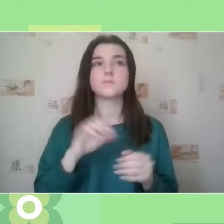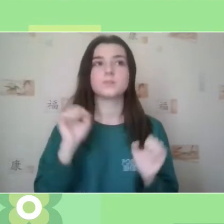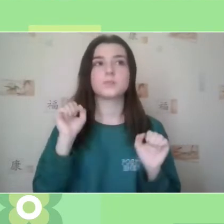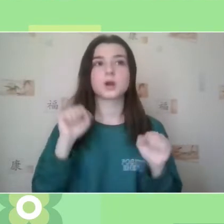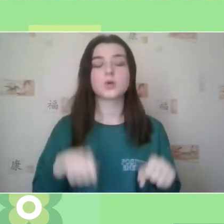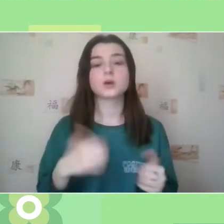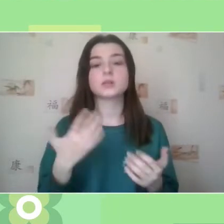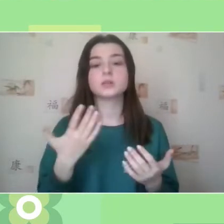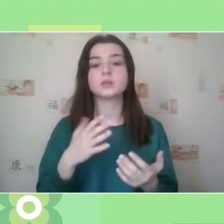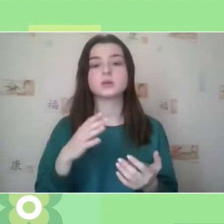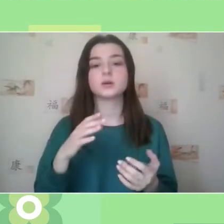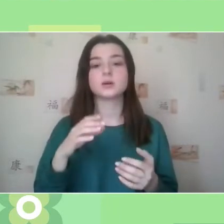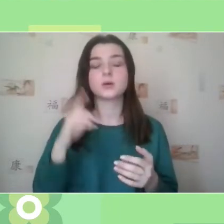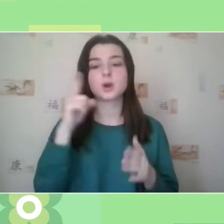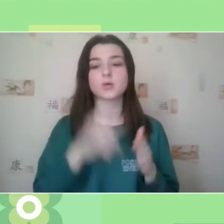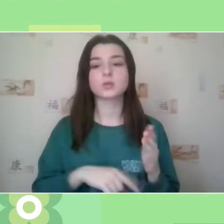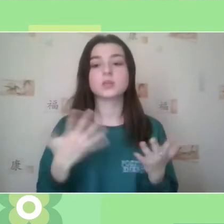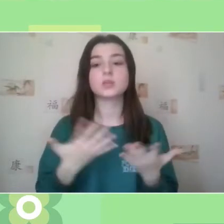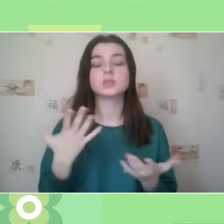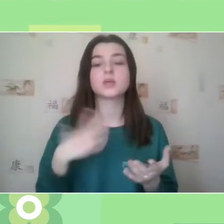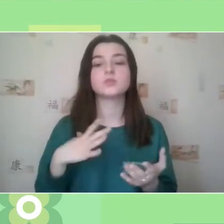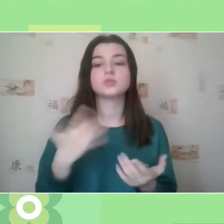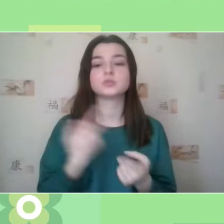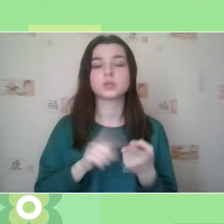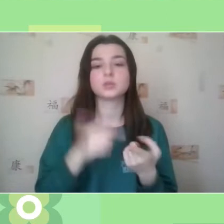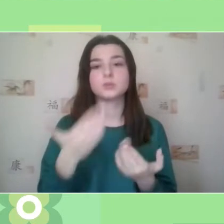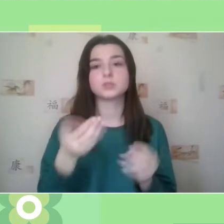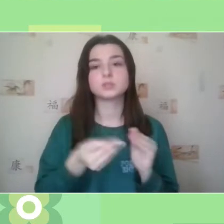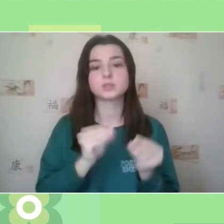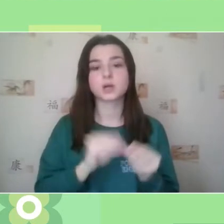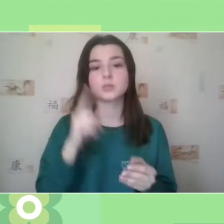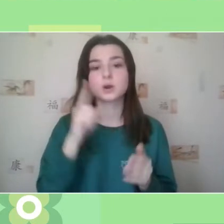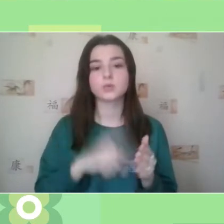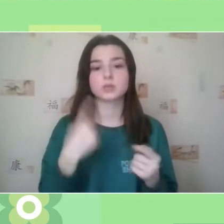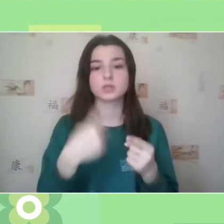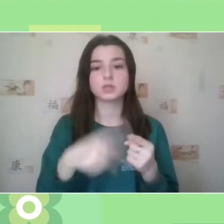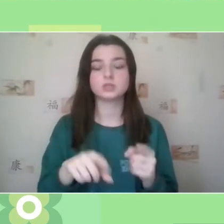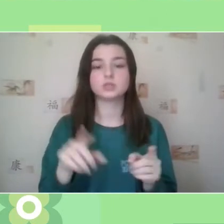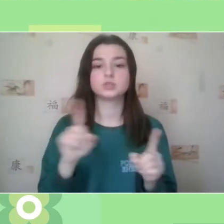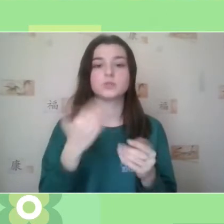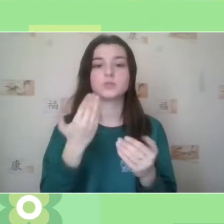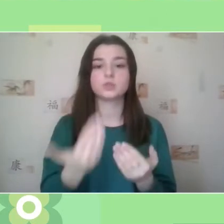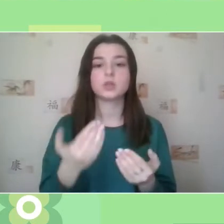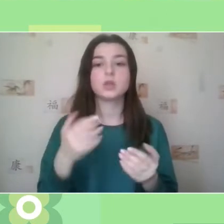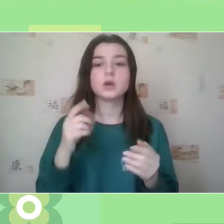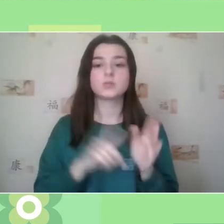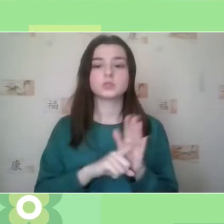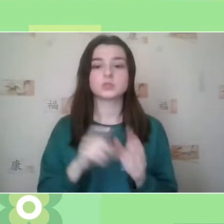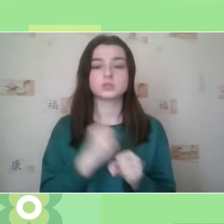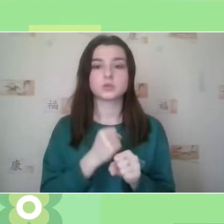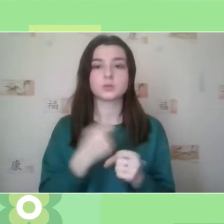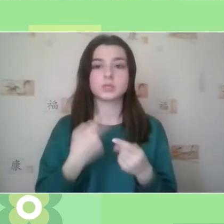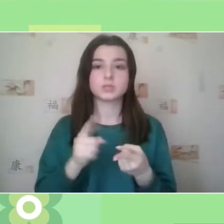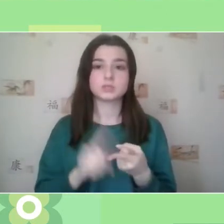секторі, для чого це тобі персонально, да? То складно переконати інших, що це їм також потрібно. Спробуйте почати з об'єднання ресурсів.